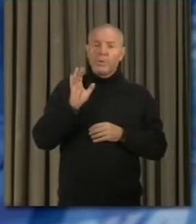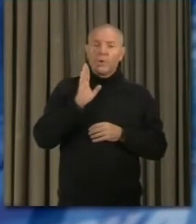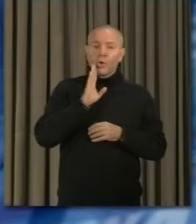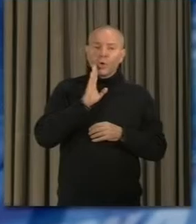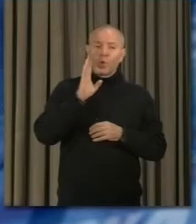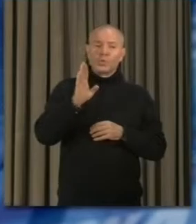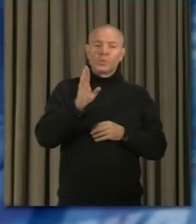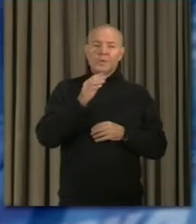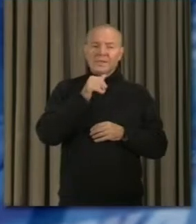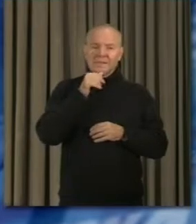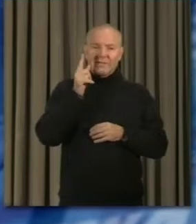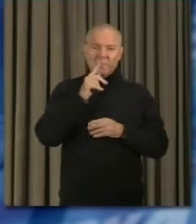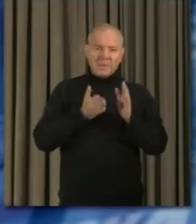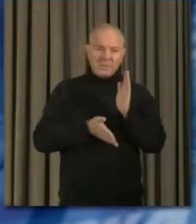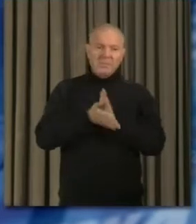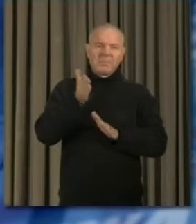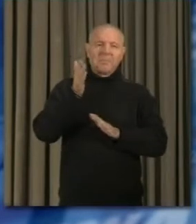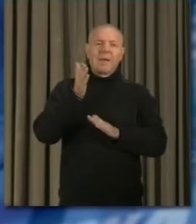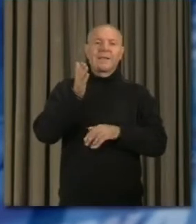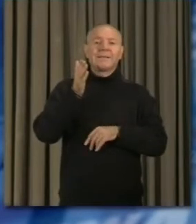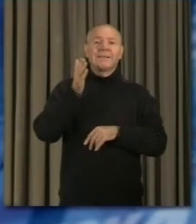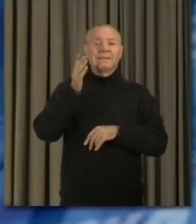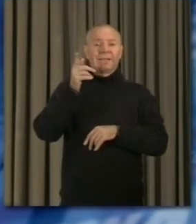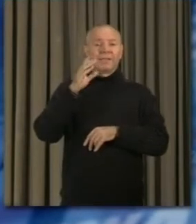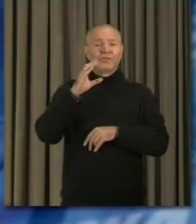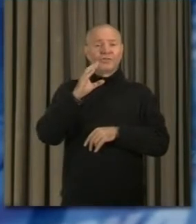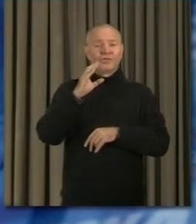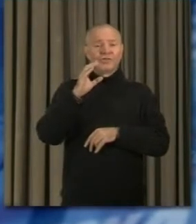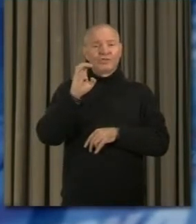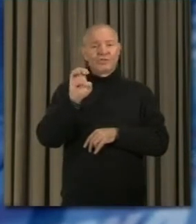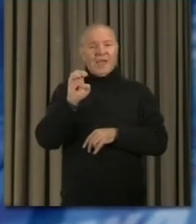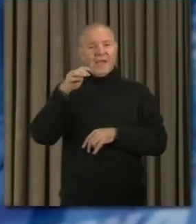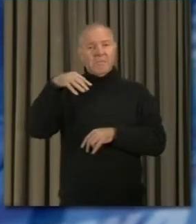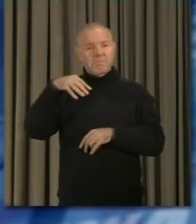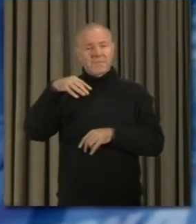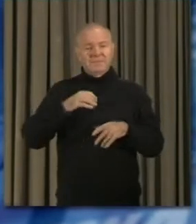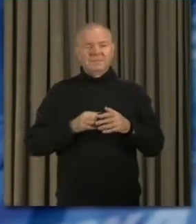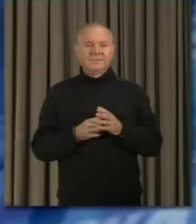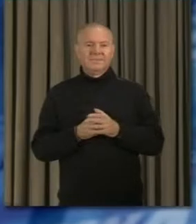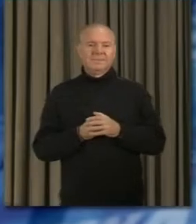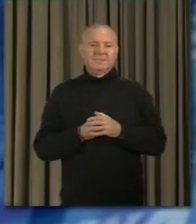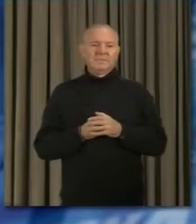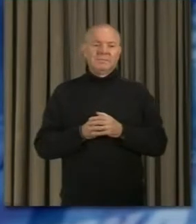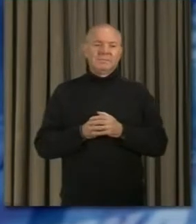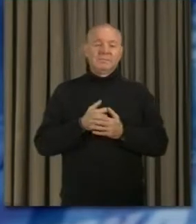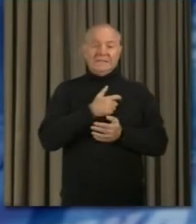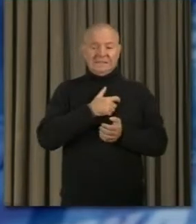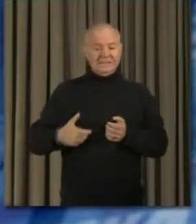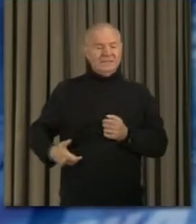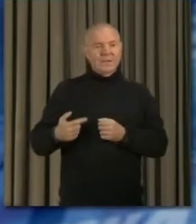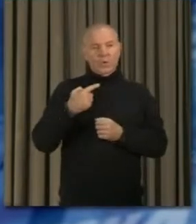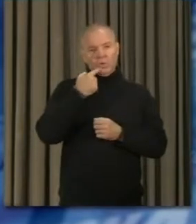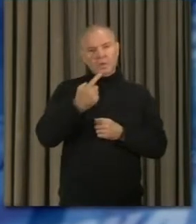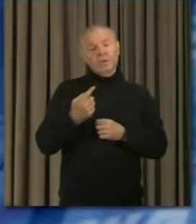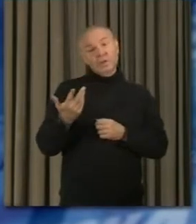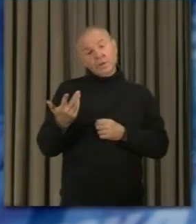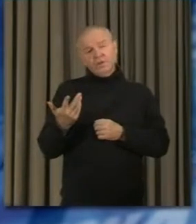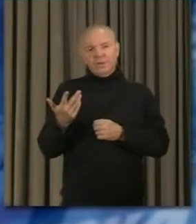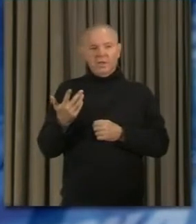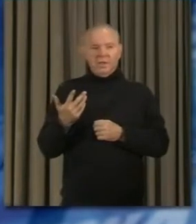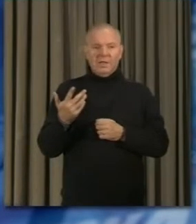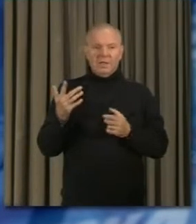avviare la gestione del CEM o meglio CEM ancora per poco sì è stata una felice